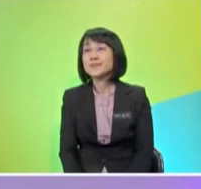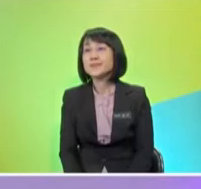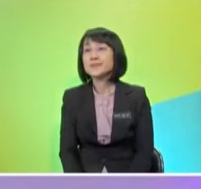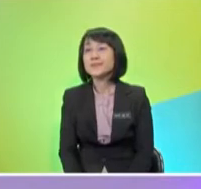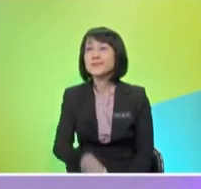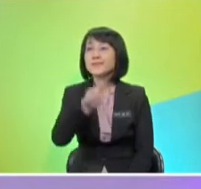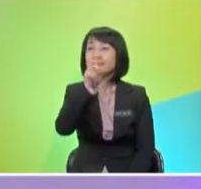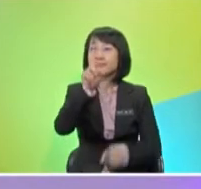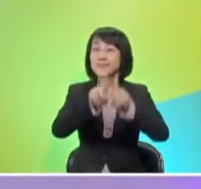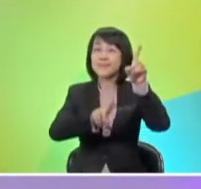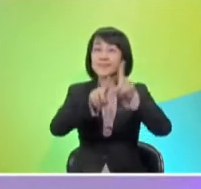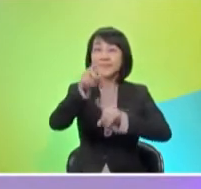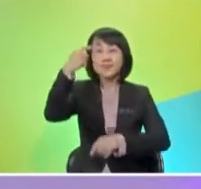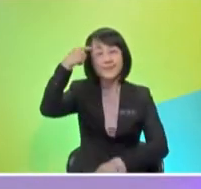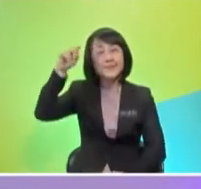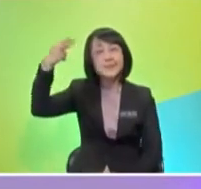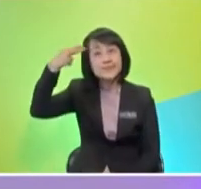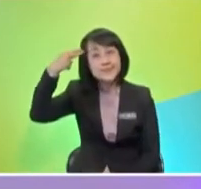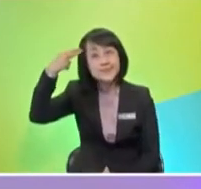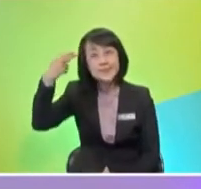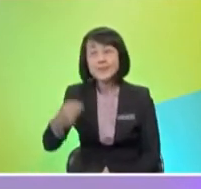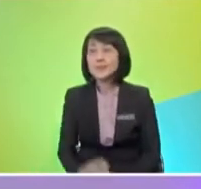untuk adik Hafiz